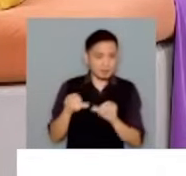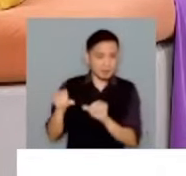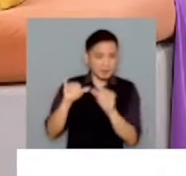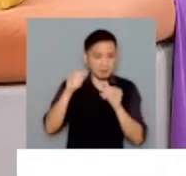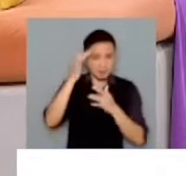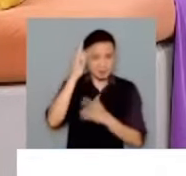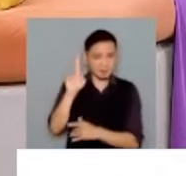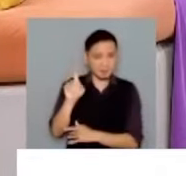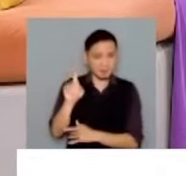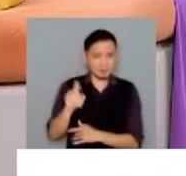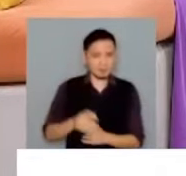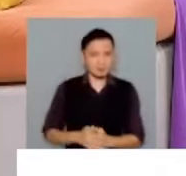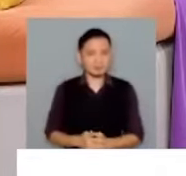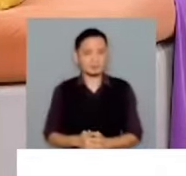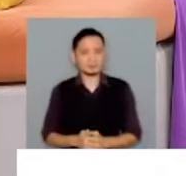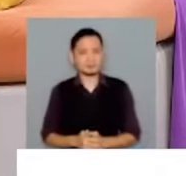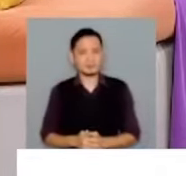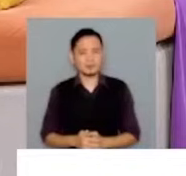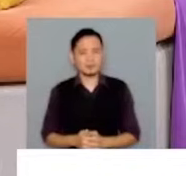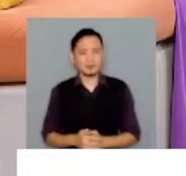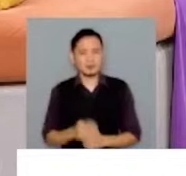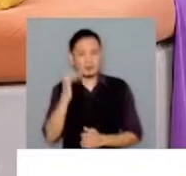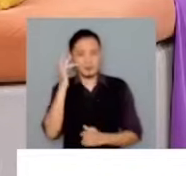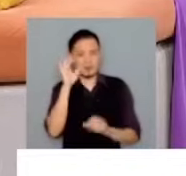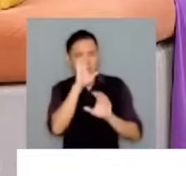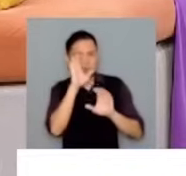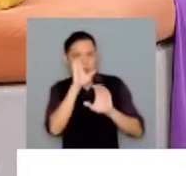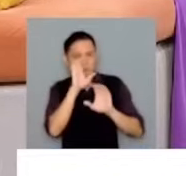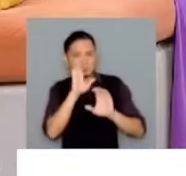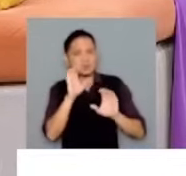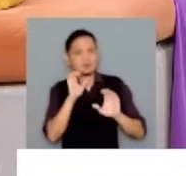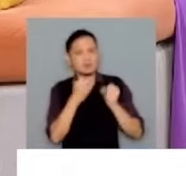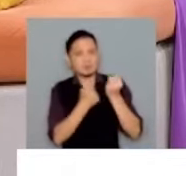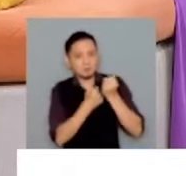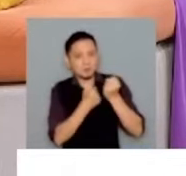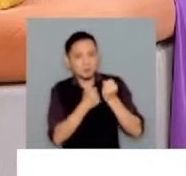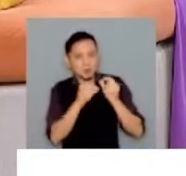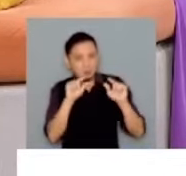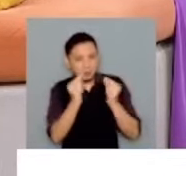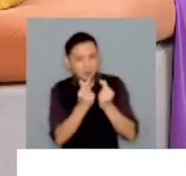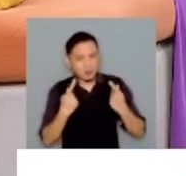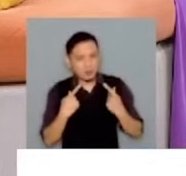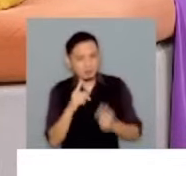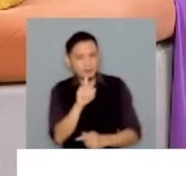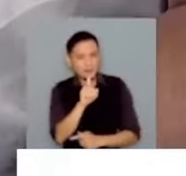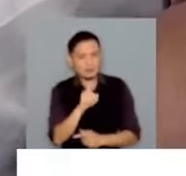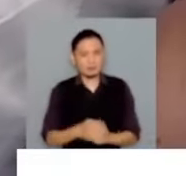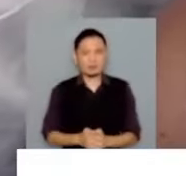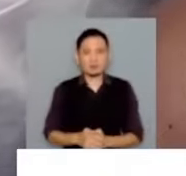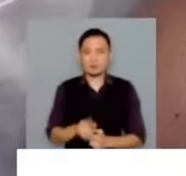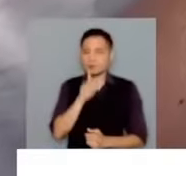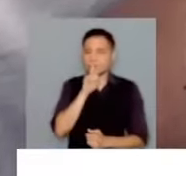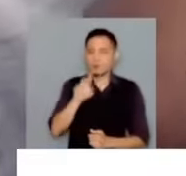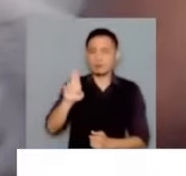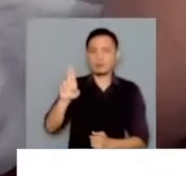you have something, naghahanap ka ng medyo karamay mo or support. Yeah. Sobrang rare niya eh. Medyo like siya